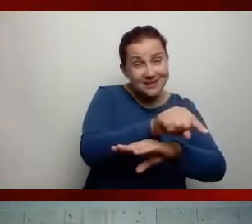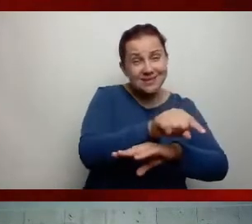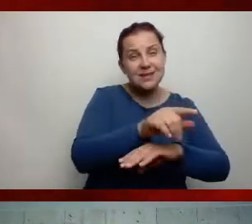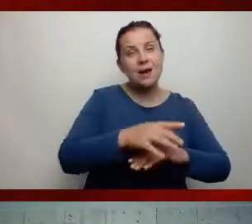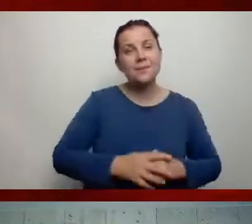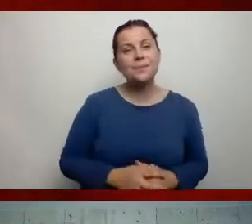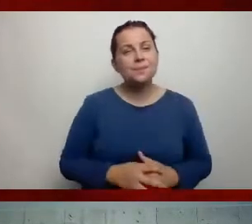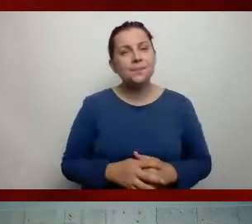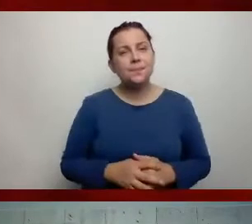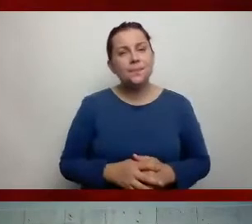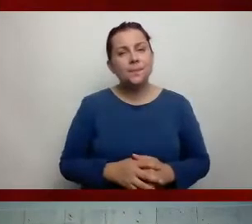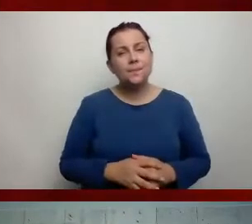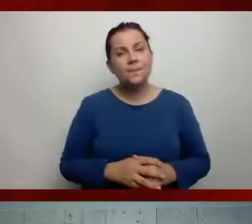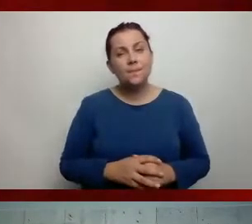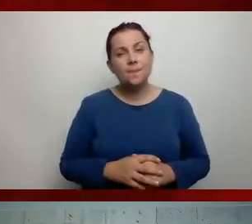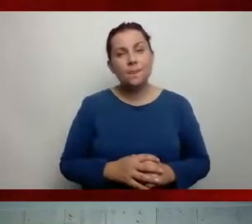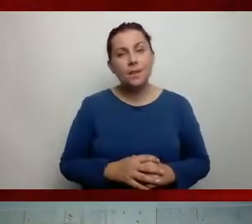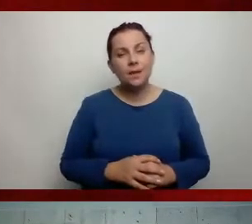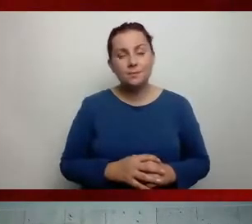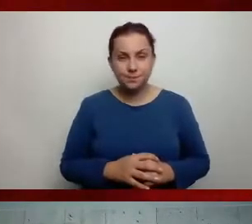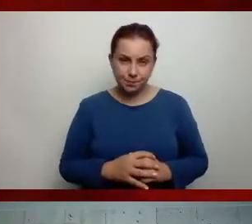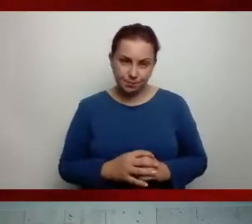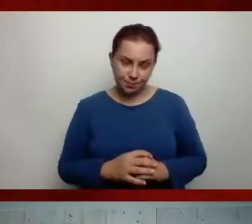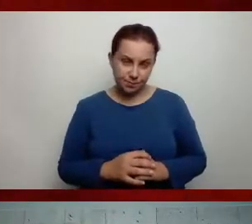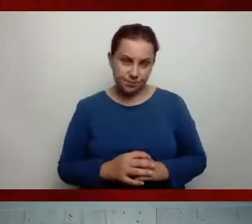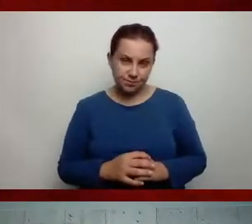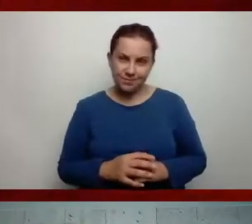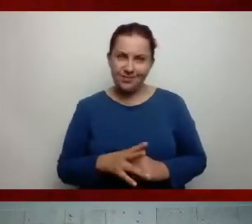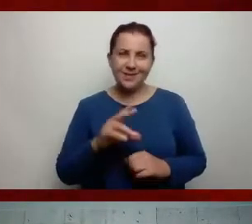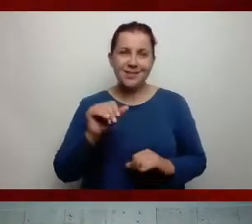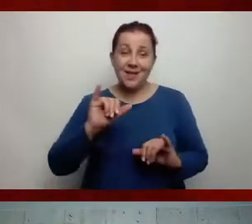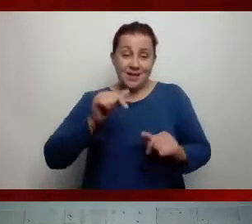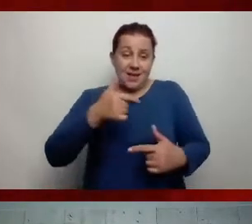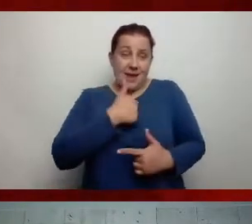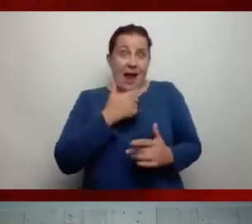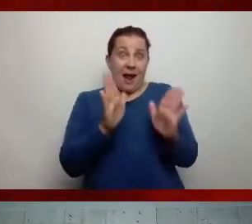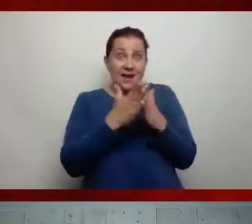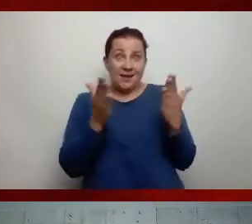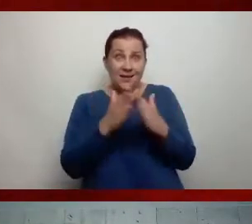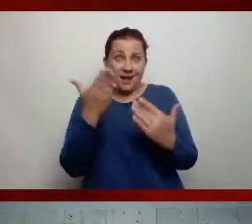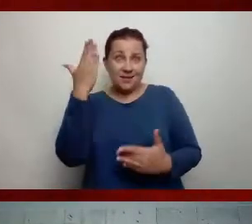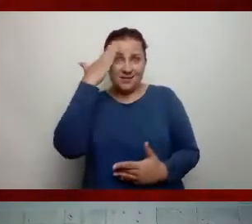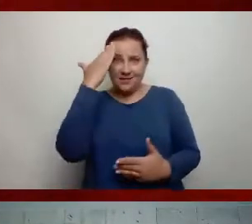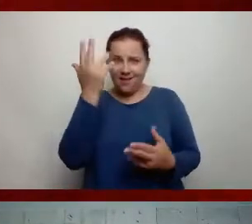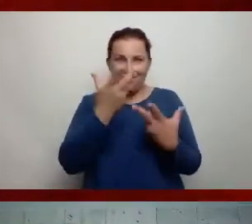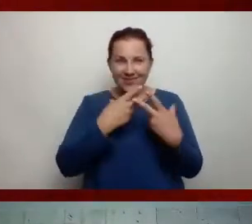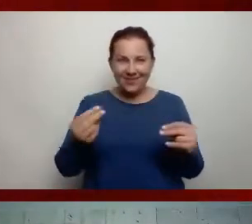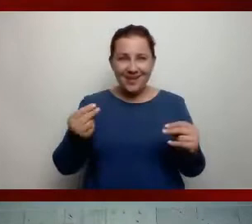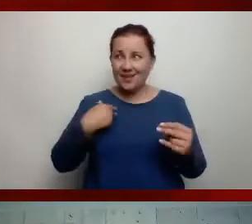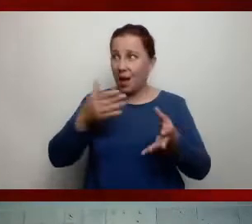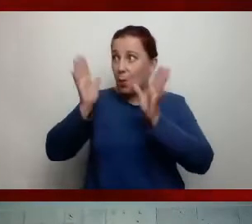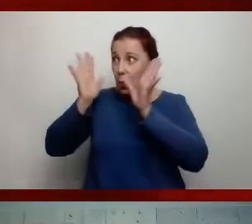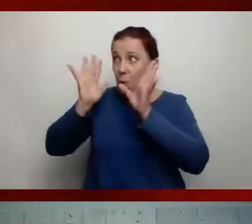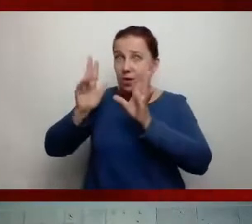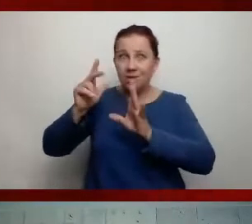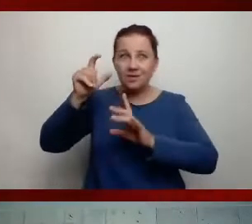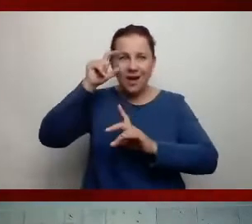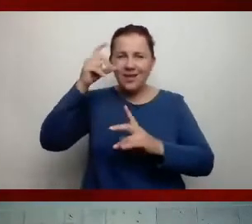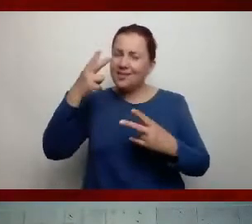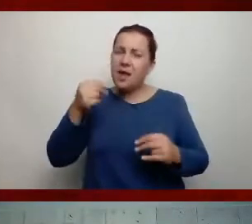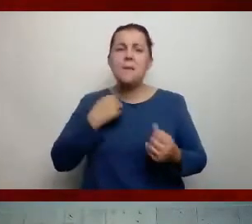pozycji nie, bynajmniej nie literaturoznawczej, bynajmniej nie kaczmarologicznej, raczej takiego obserwatora